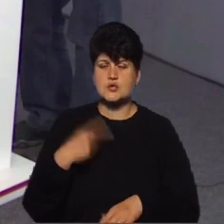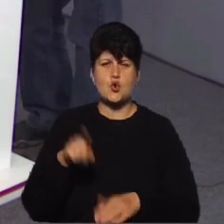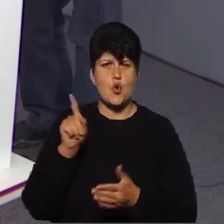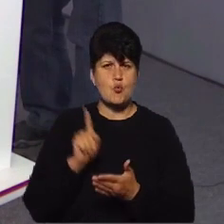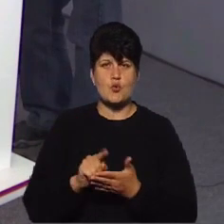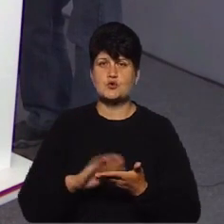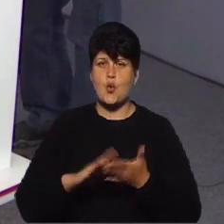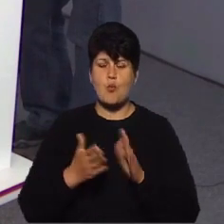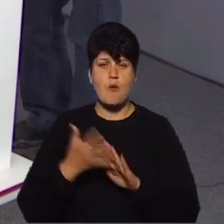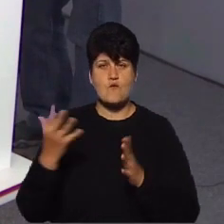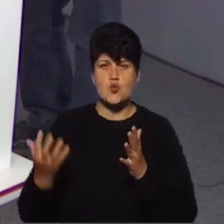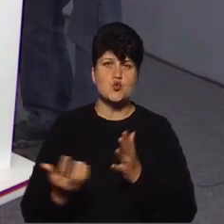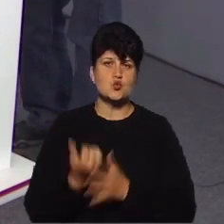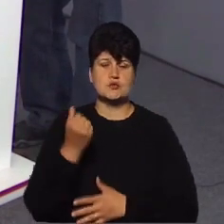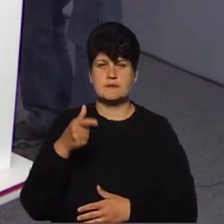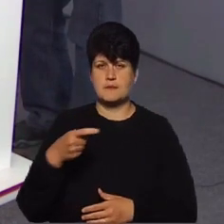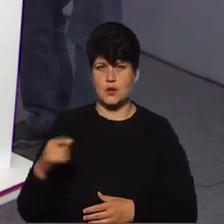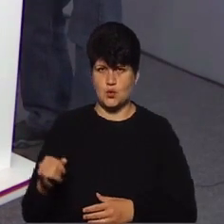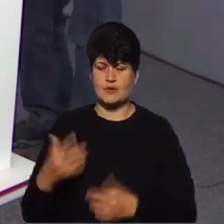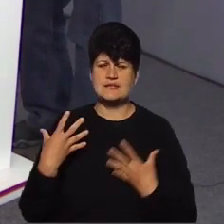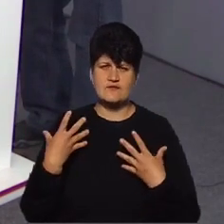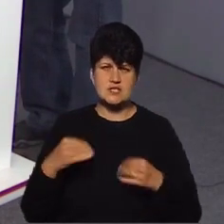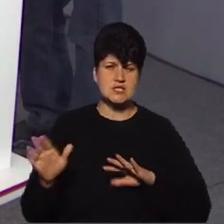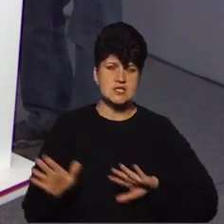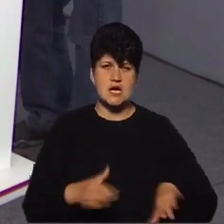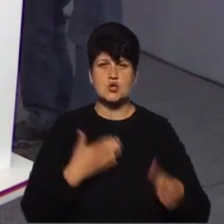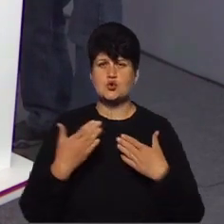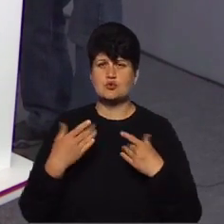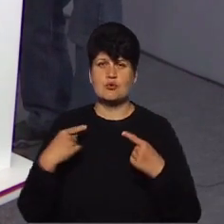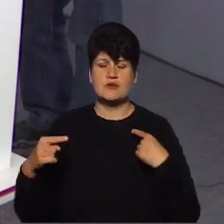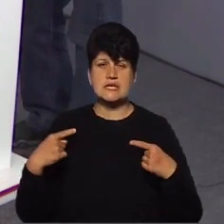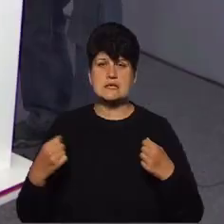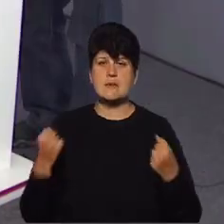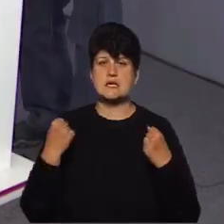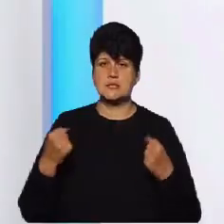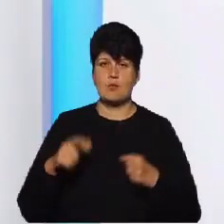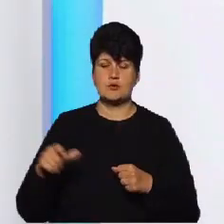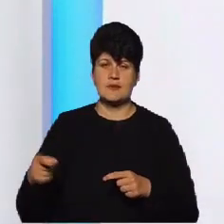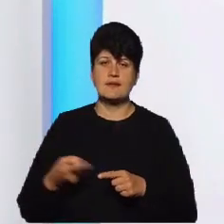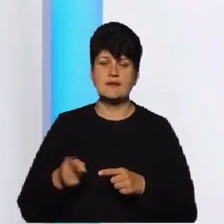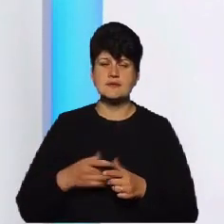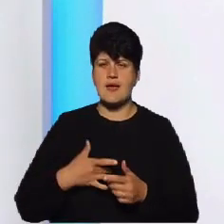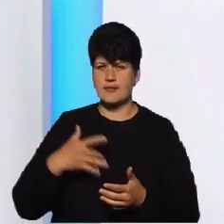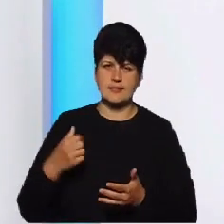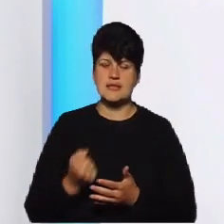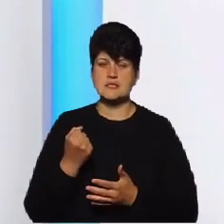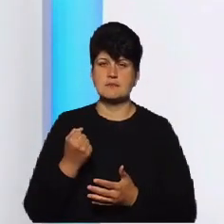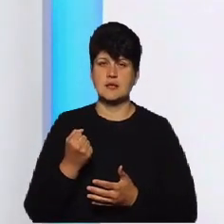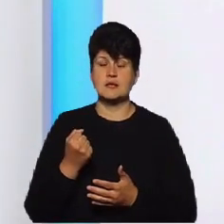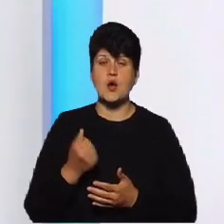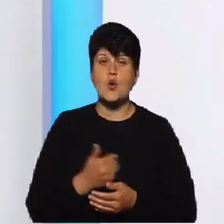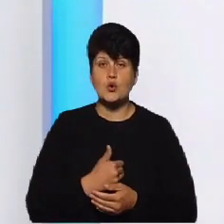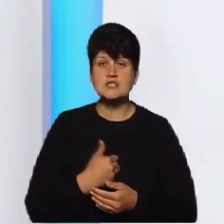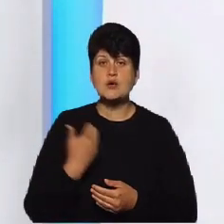успіху, це вже з розмови з попередніх інтерв'ю з різними спортсменами, це якраз дисципліна. Хочеться у вас як тренера